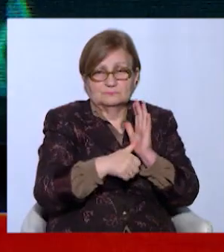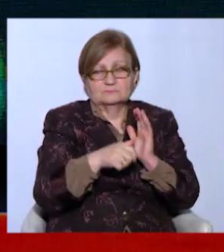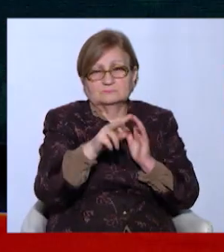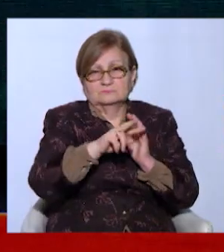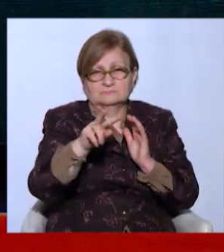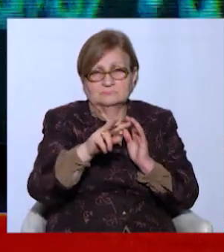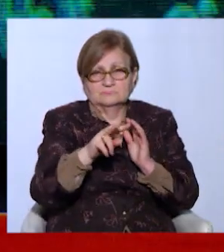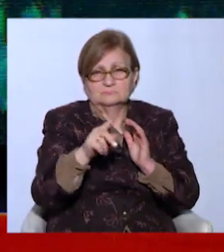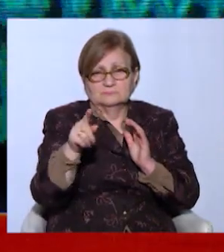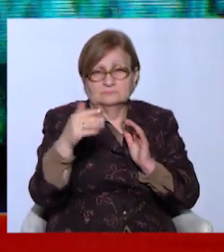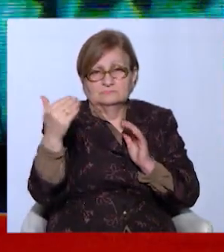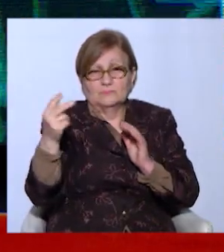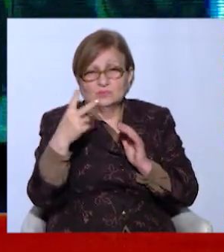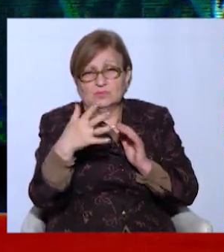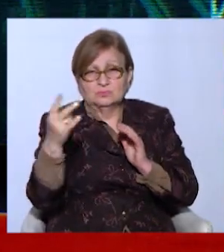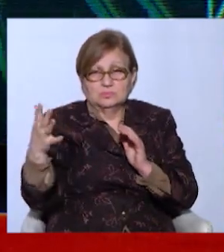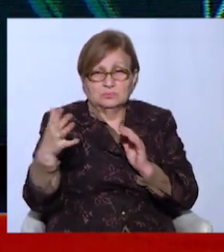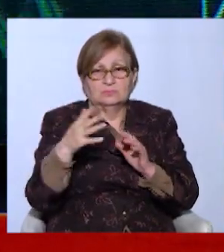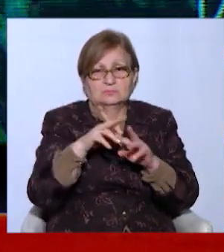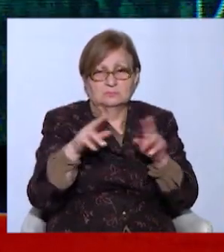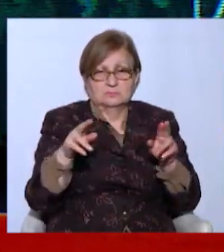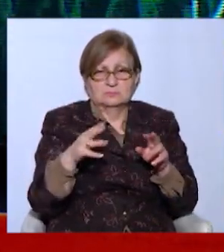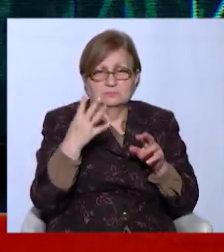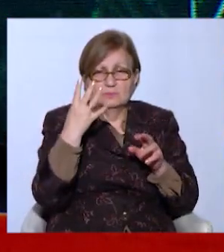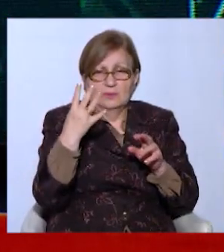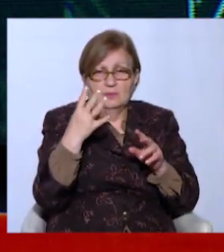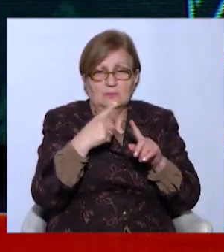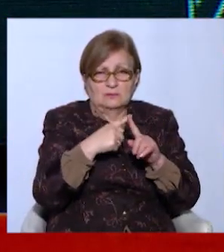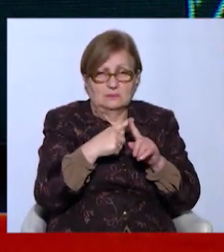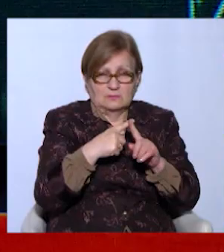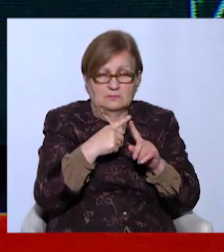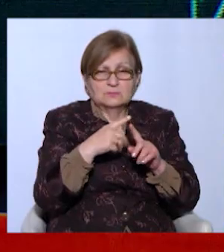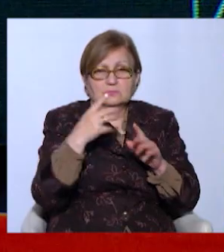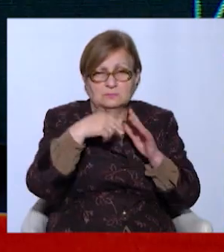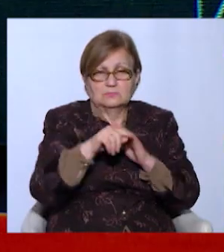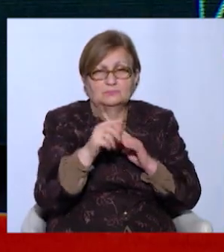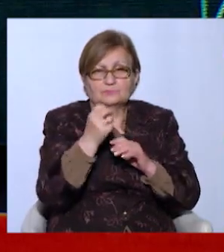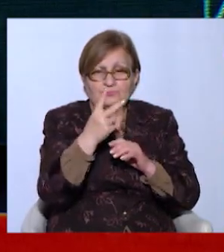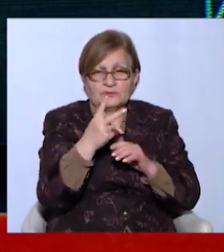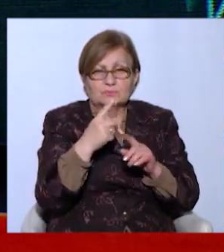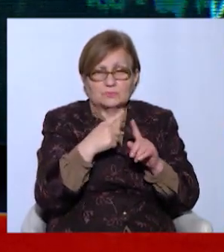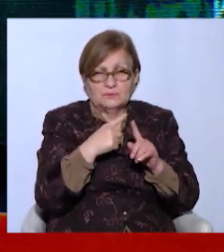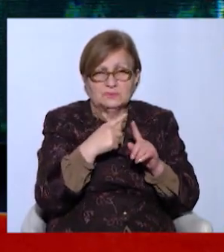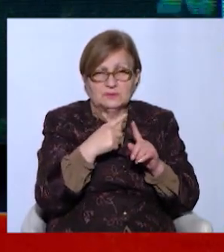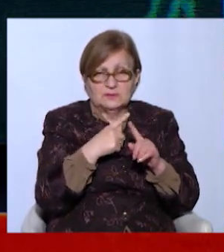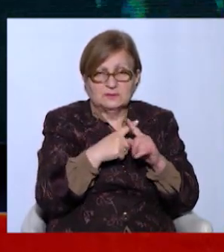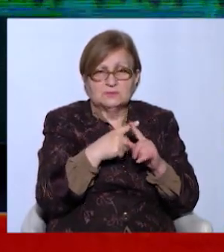25 მარცხნივ და 25 მარჯვნივ გაბათილდება. 4x-ის მარცხნივ გადასვლით მიიღება 12x-ი